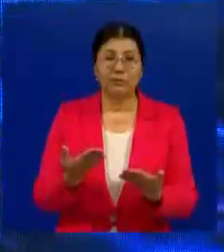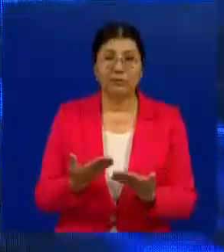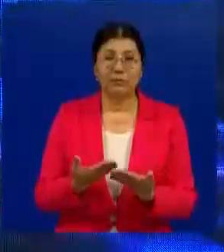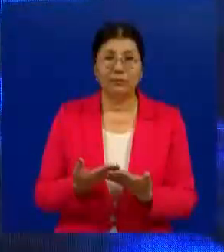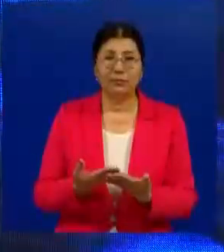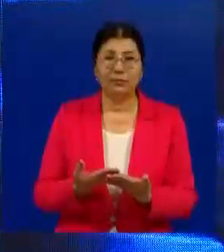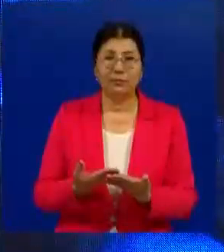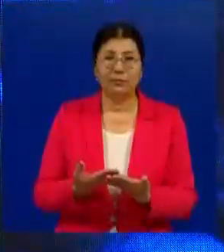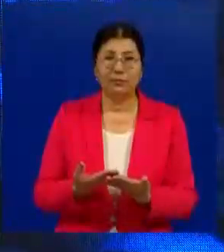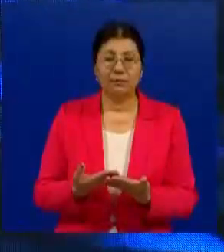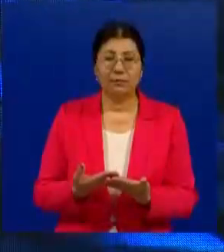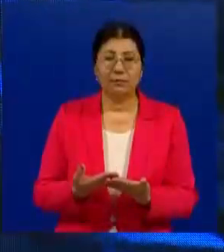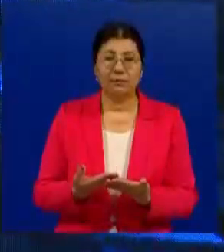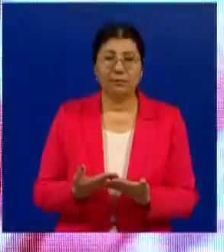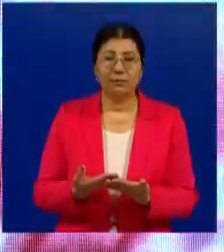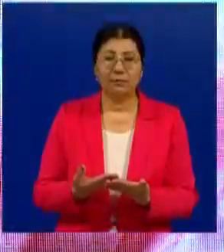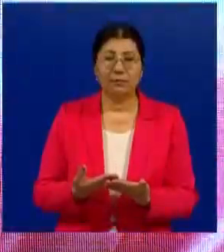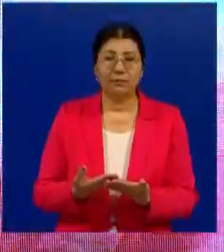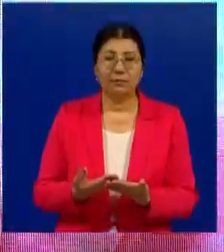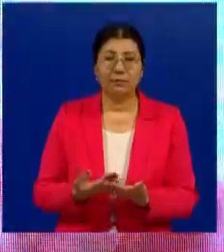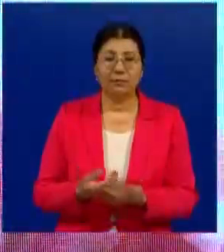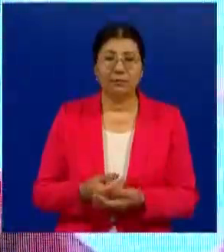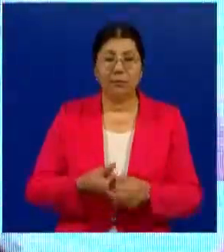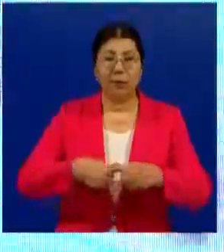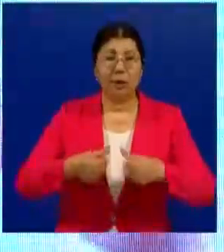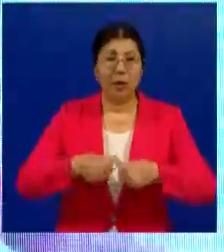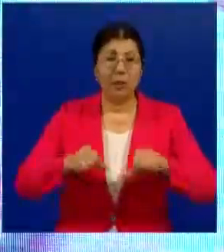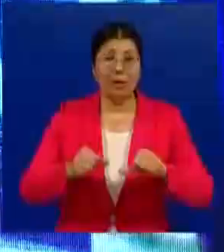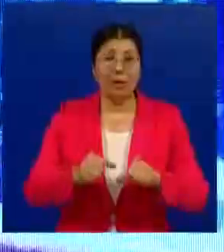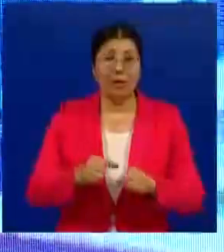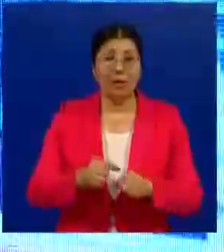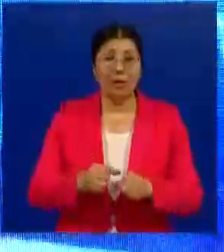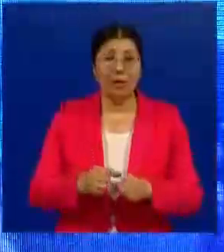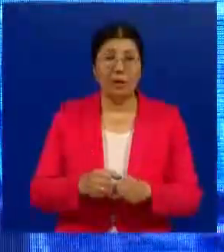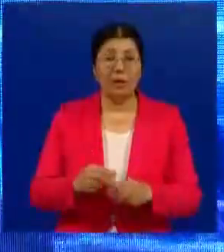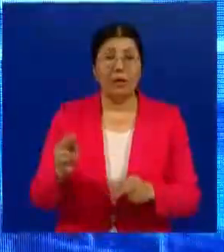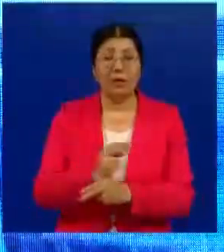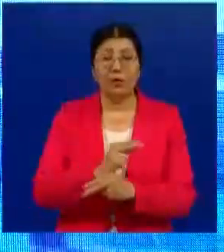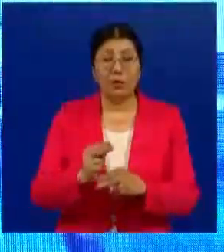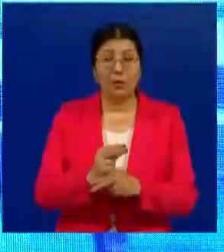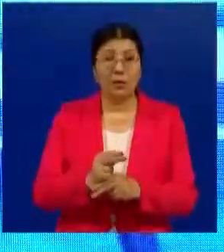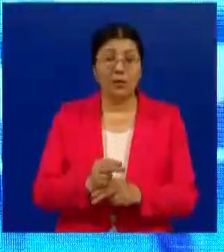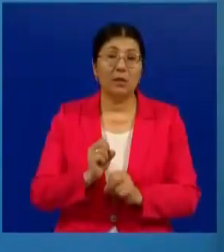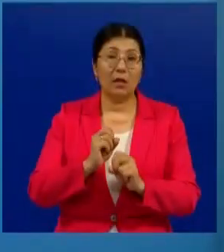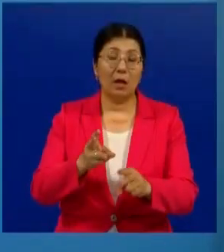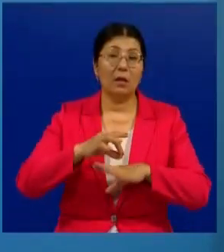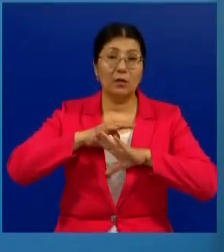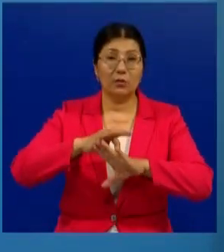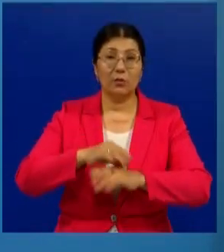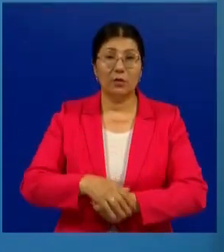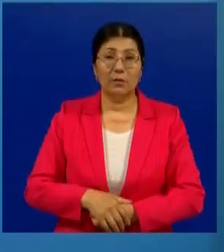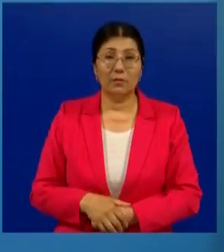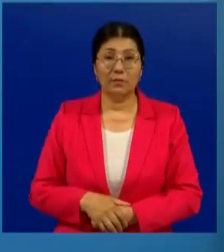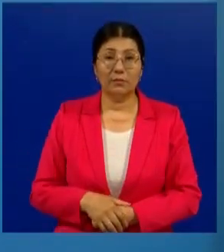мысалы оңай емес та. Ақтау деген ол қалай, ол жалпы жұмыс зерттеу процесі ма, жұмыс барысы қалай жүруде? Иә, енді бұл